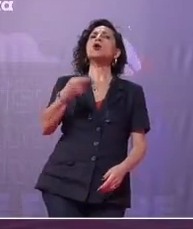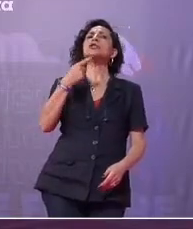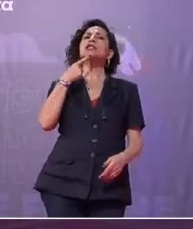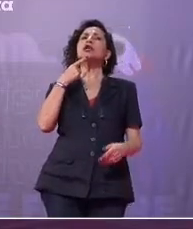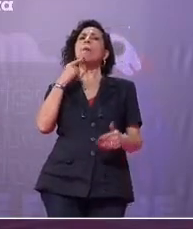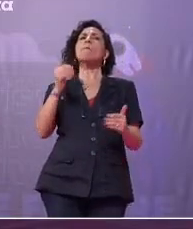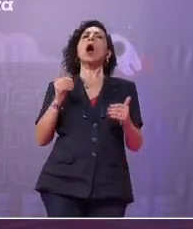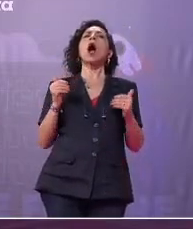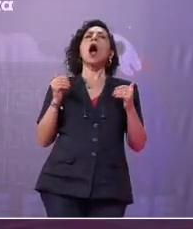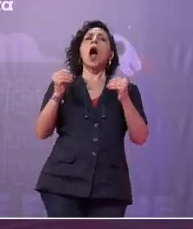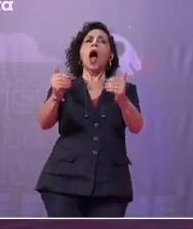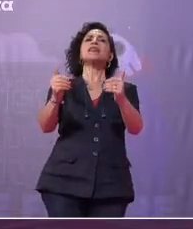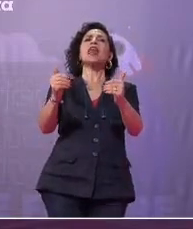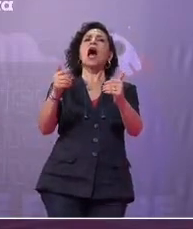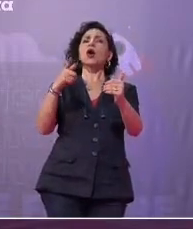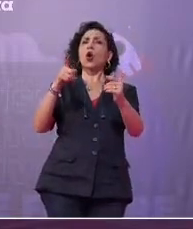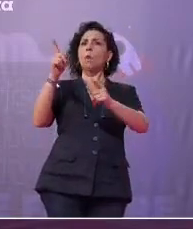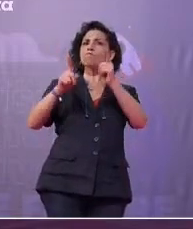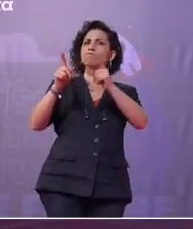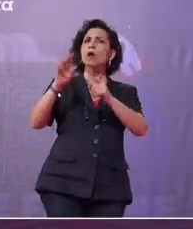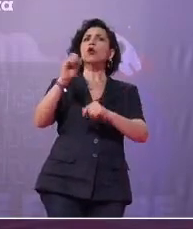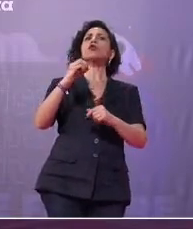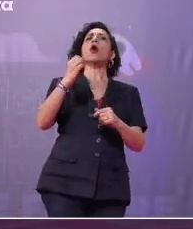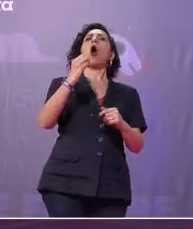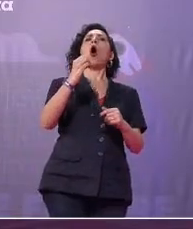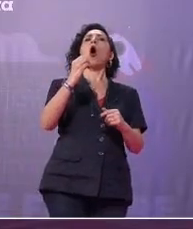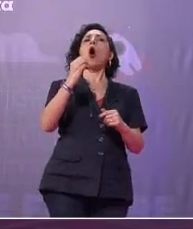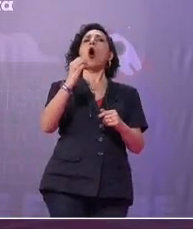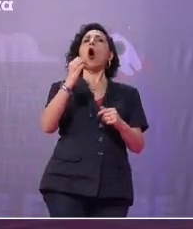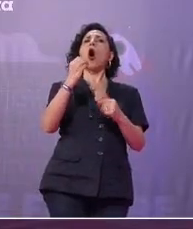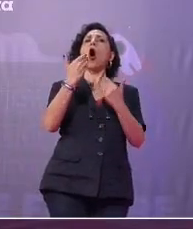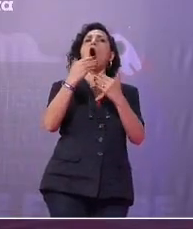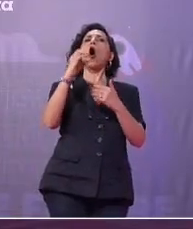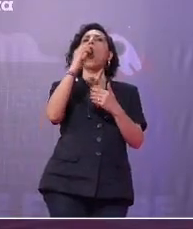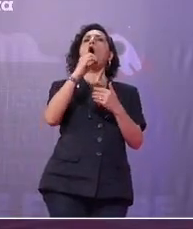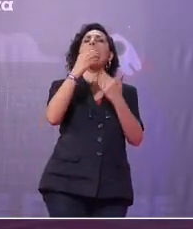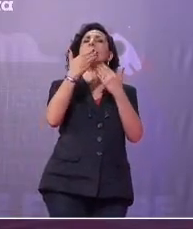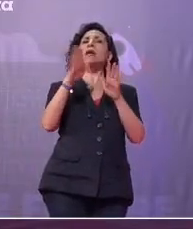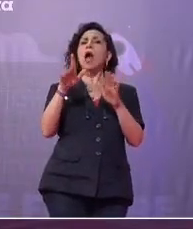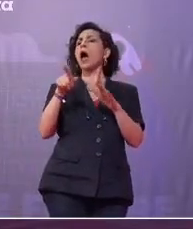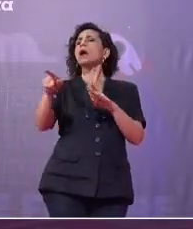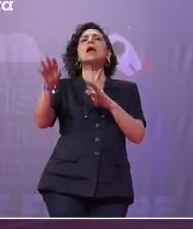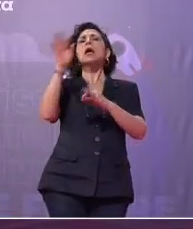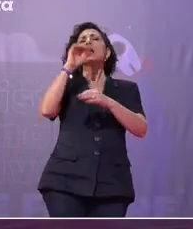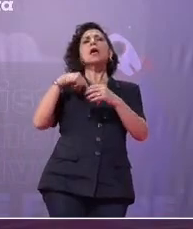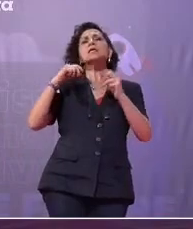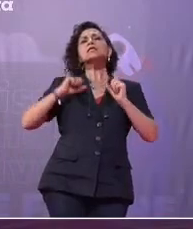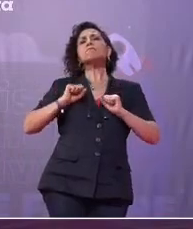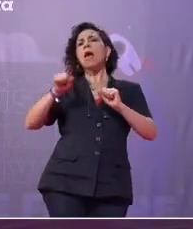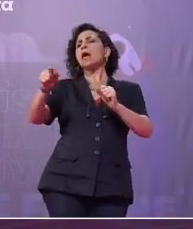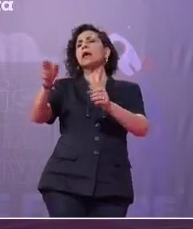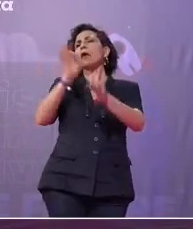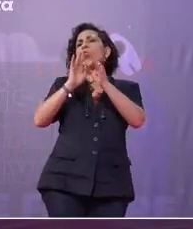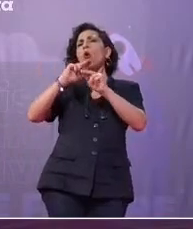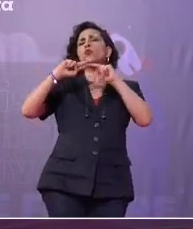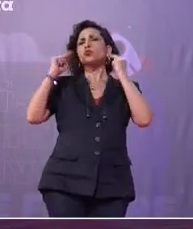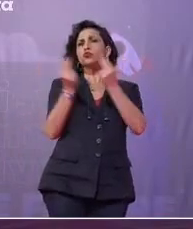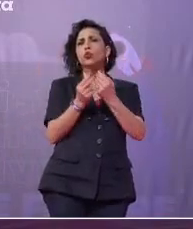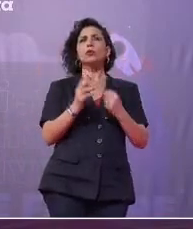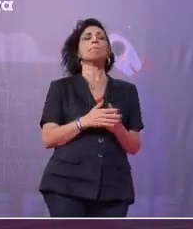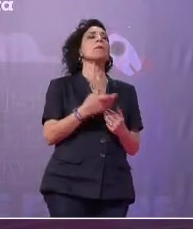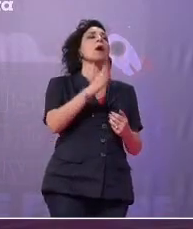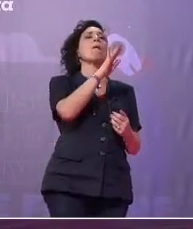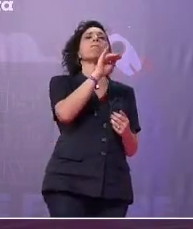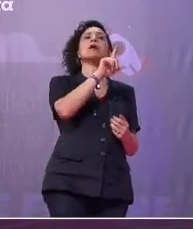Open e sperare che mi faccia lui la sintesi tra tutte le notizie più interessanti ancora secondo Bill